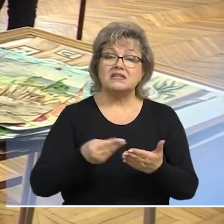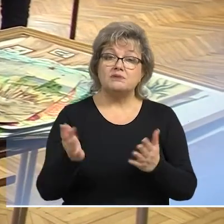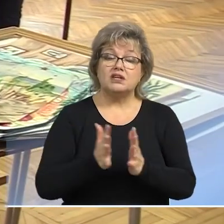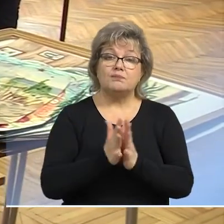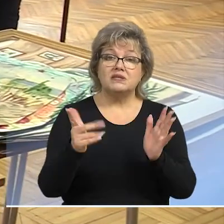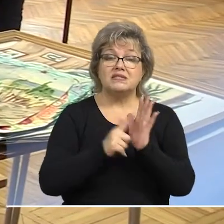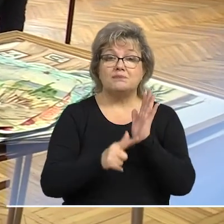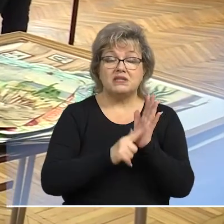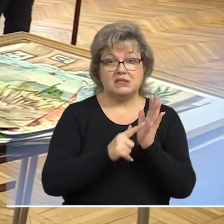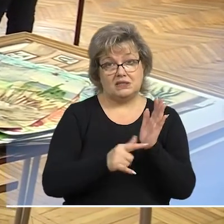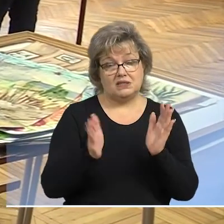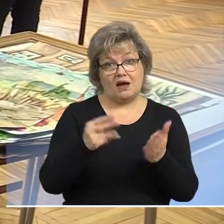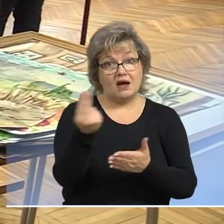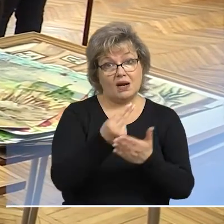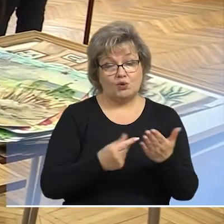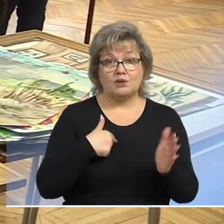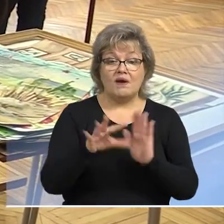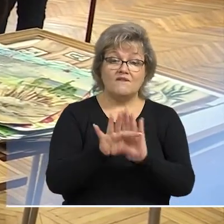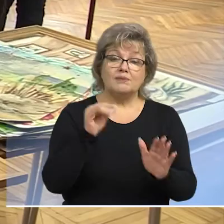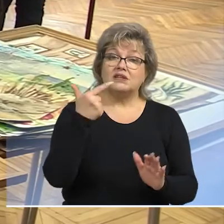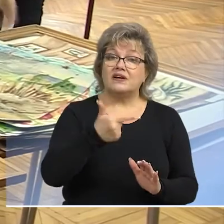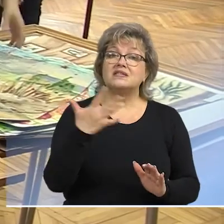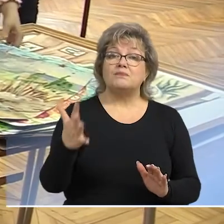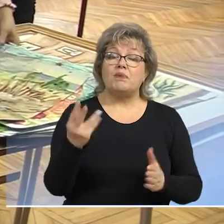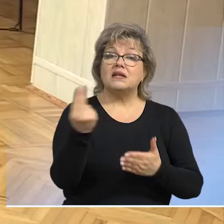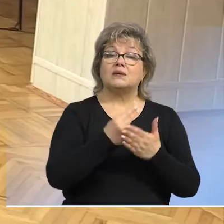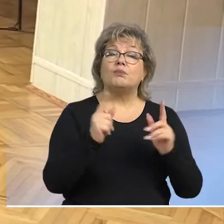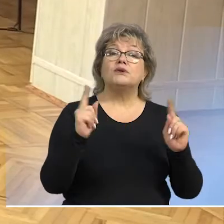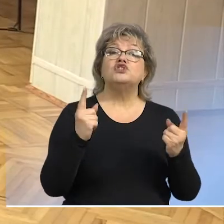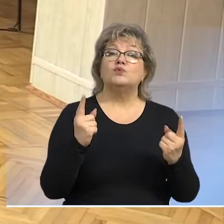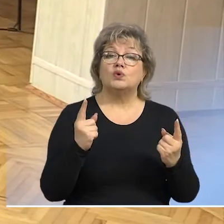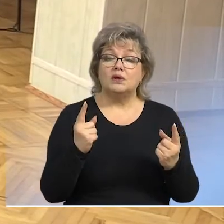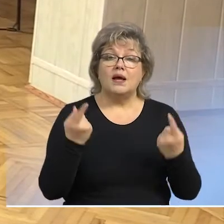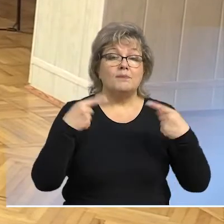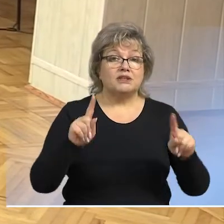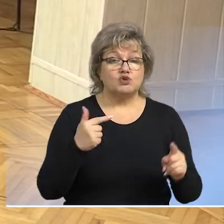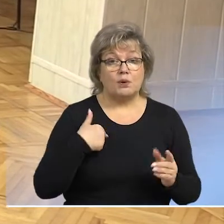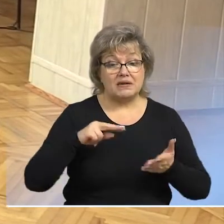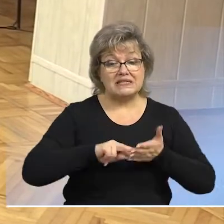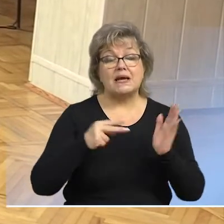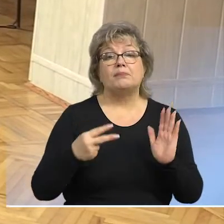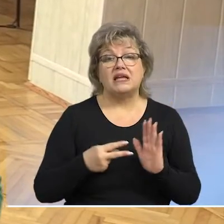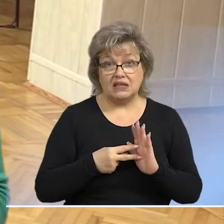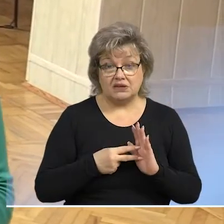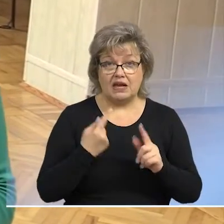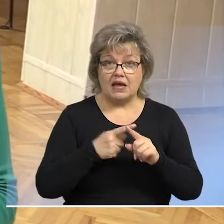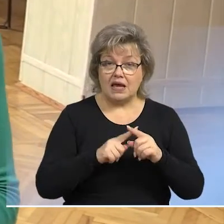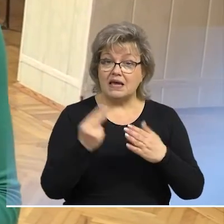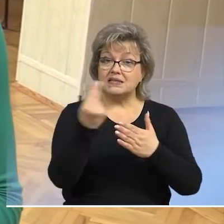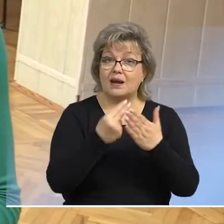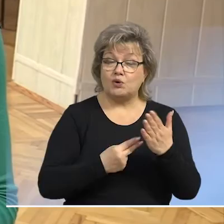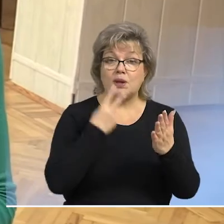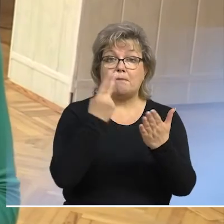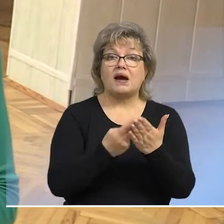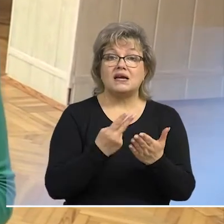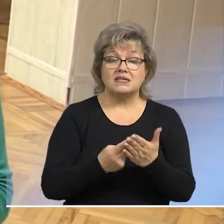пересмотреть свыше 70 работ. Мы выбрали 25 работ. Почему 25 работ? Потому что мы запланировали эти